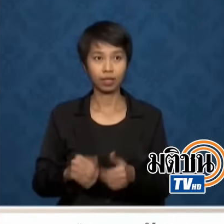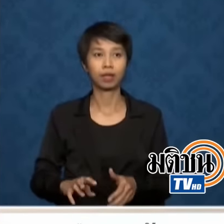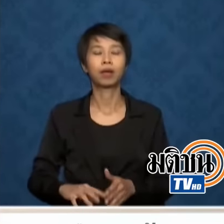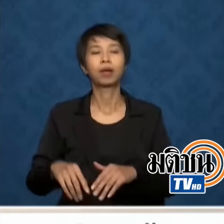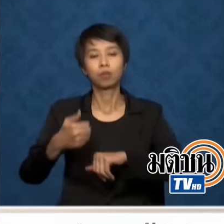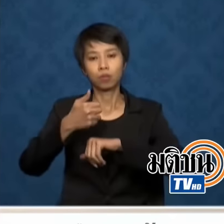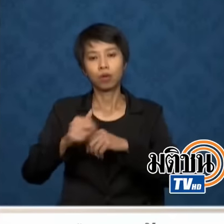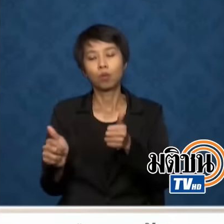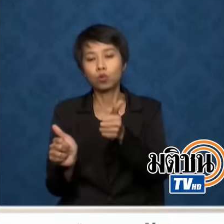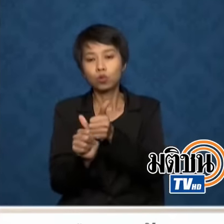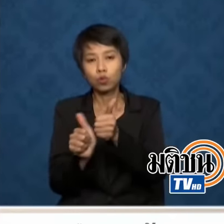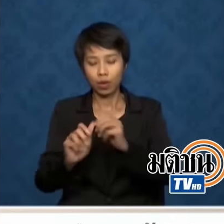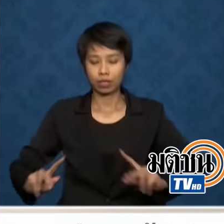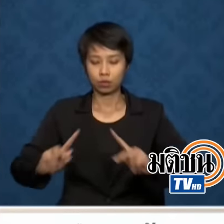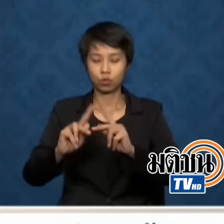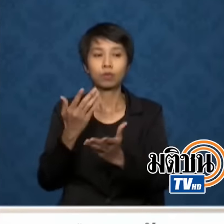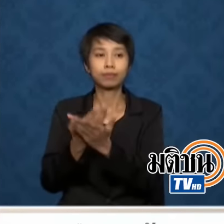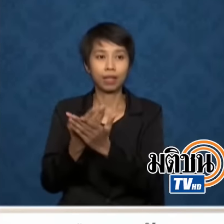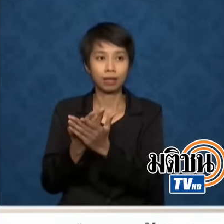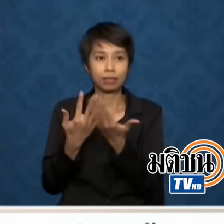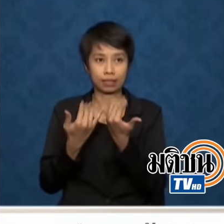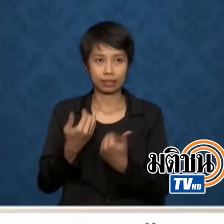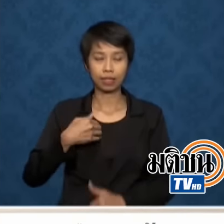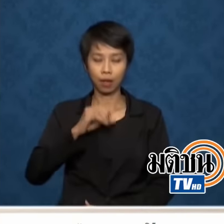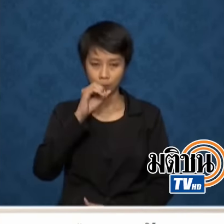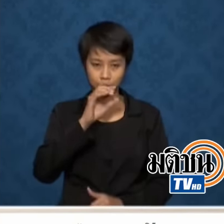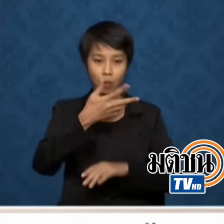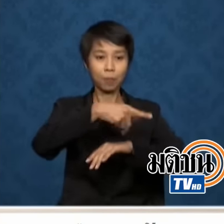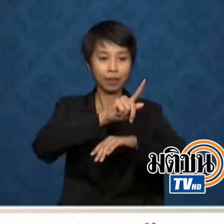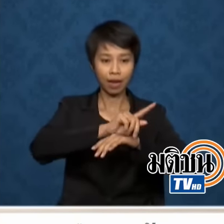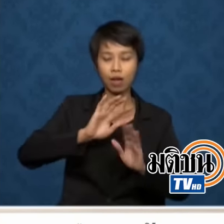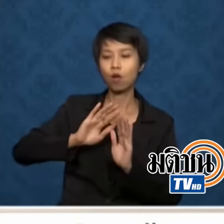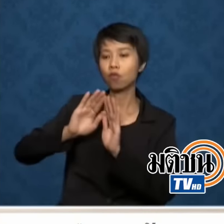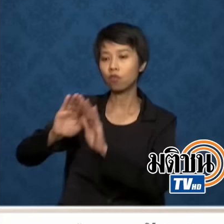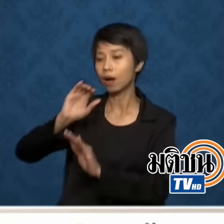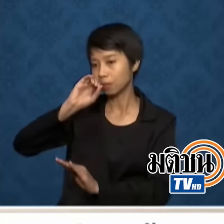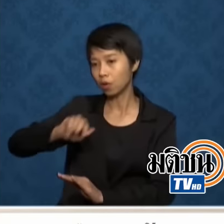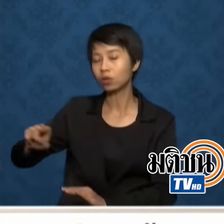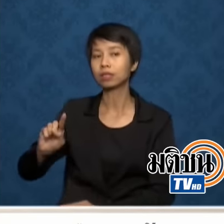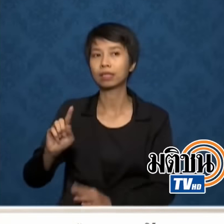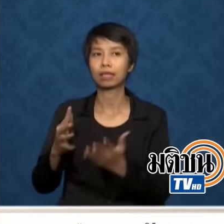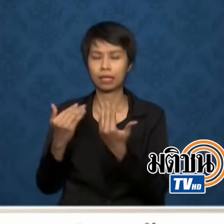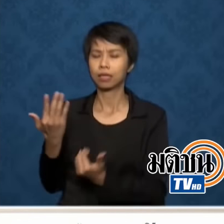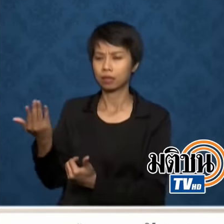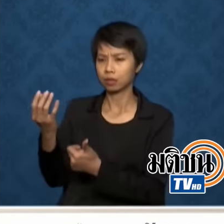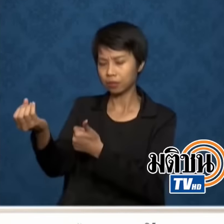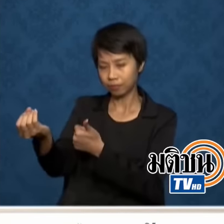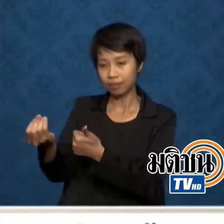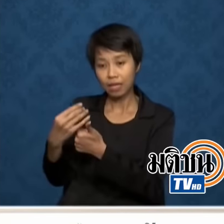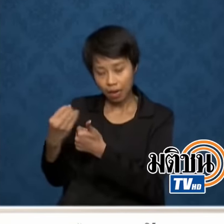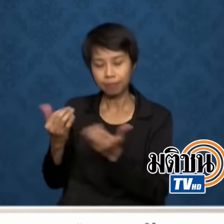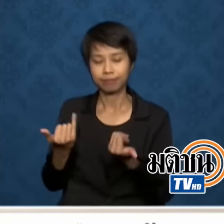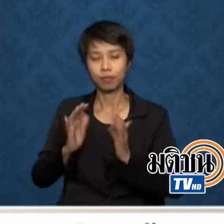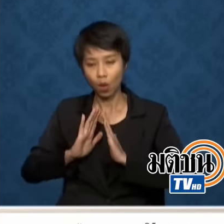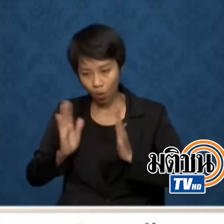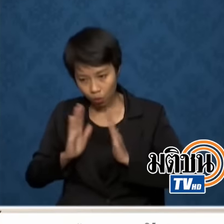ครับเรียนท่านประธานผ่านไปยังท่านสมาชิกท่านเท่าพิภพนะครับข้อสังเกตของท่านผมกราบขอบพระคุณนะครับแล้วก็